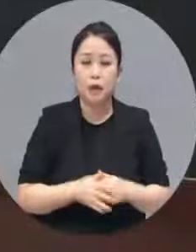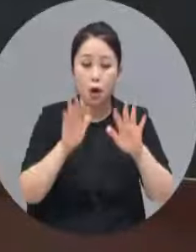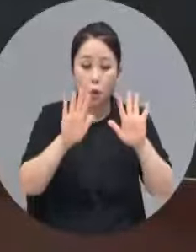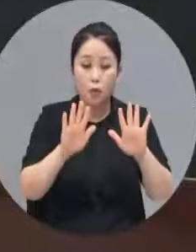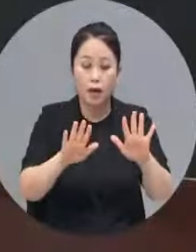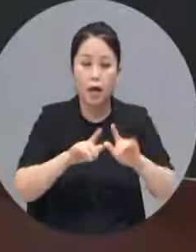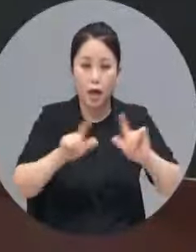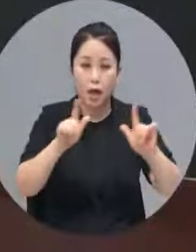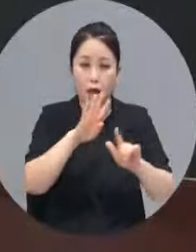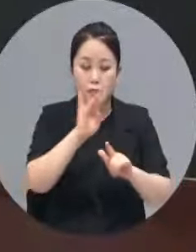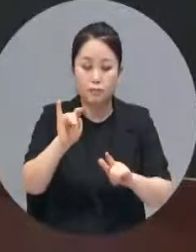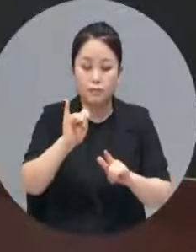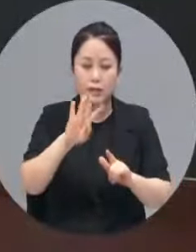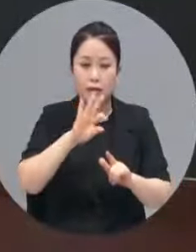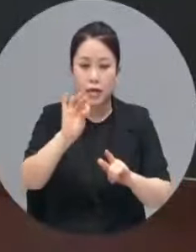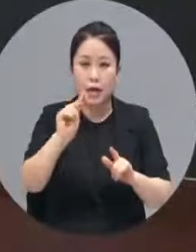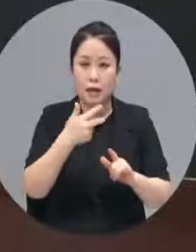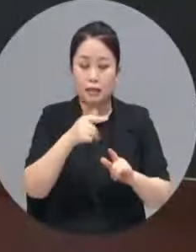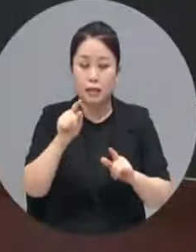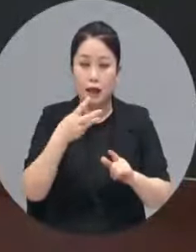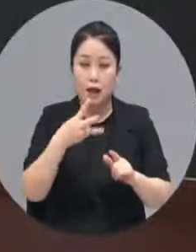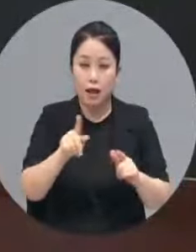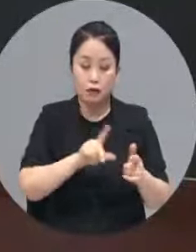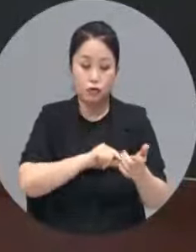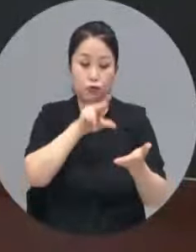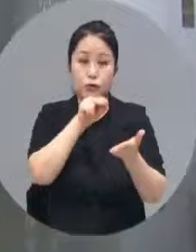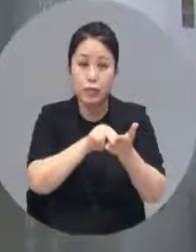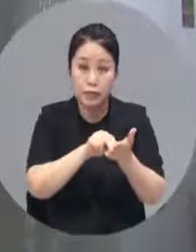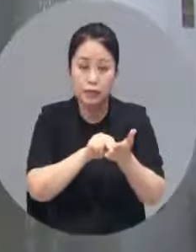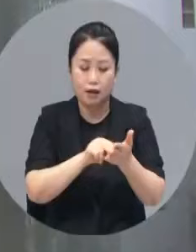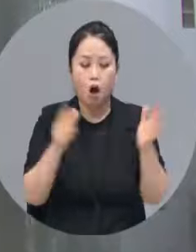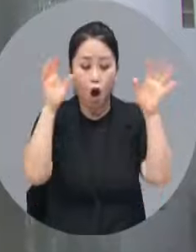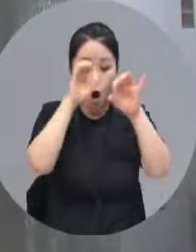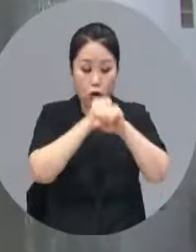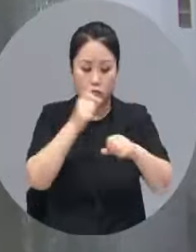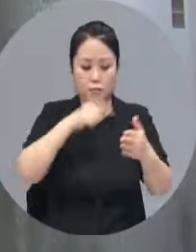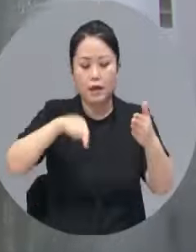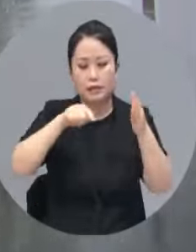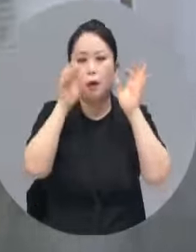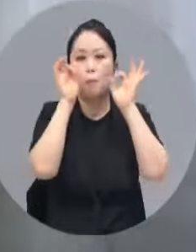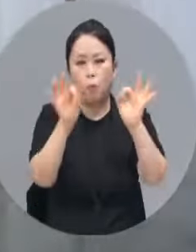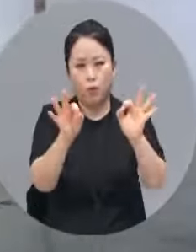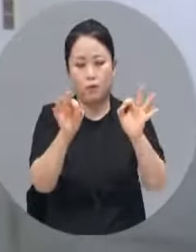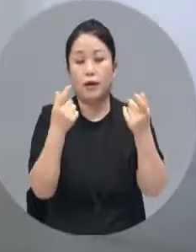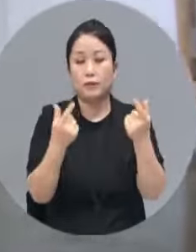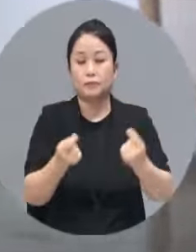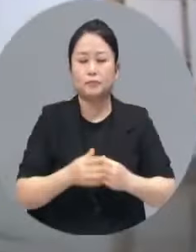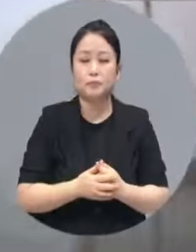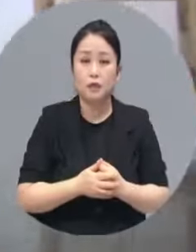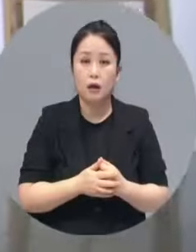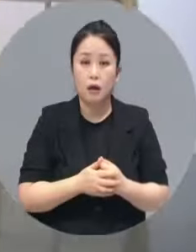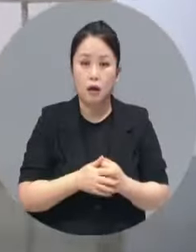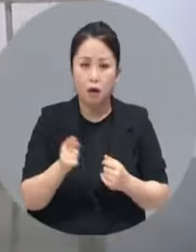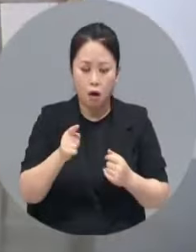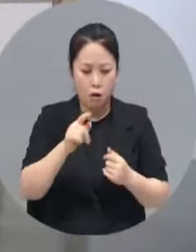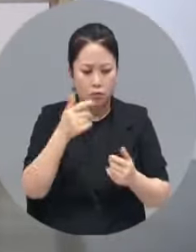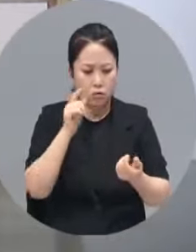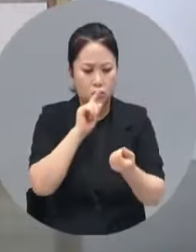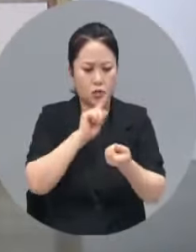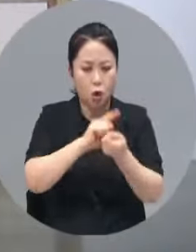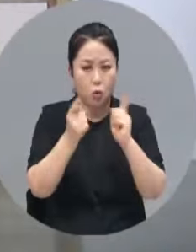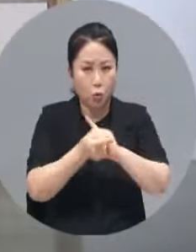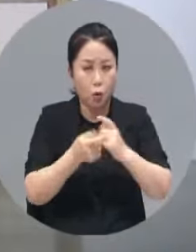부산 비엔날레 주제는 어둠과 보임의 역설, 즉 어둠에서 복입니다. 무순적 상황에도